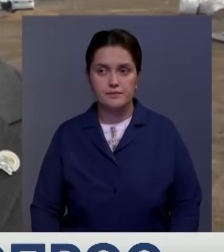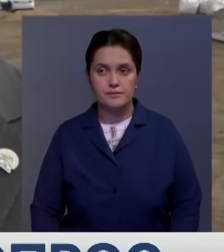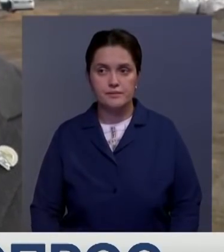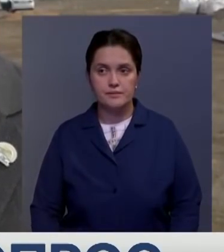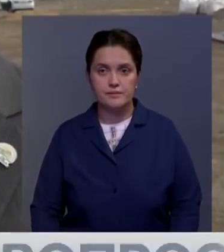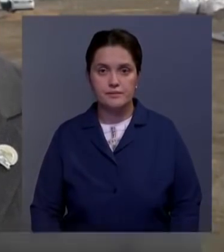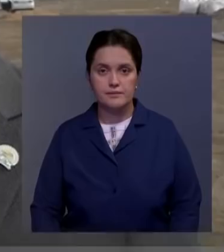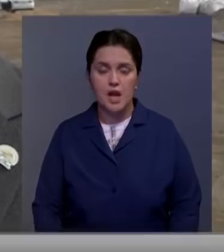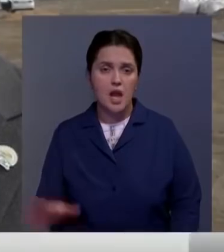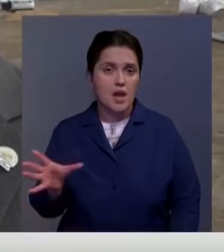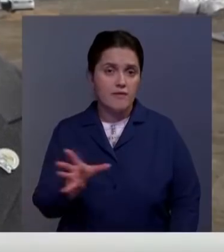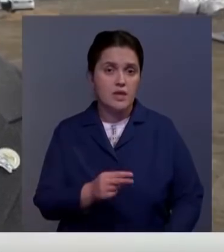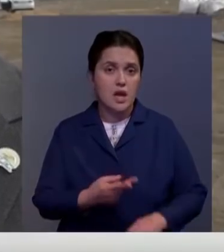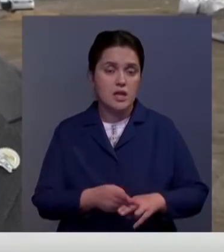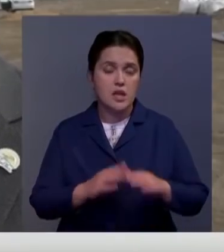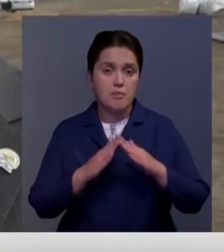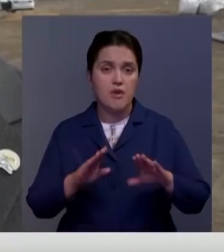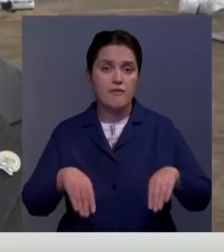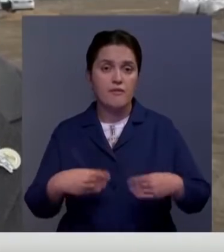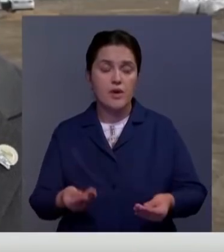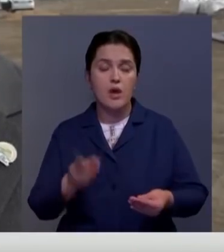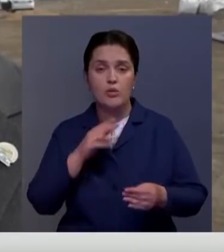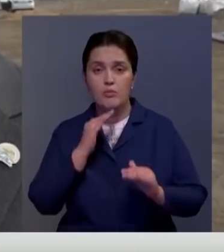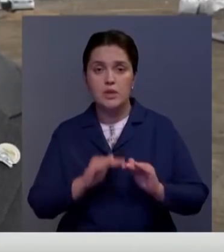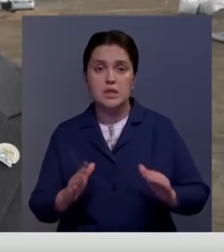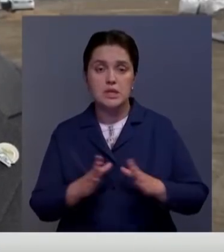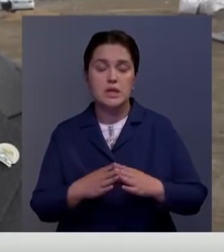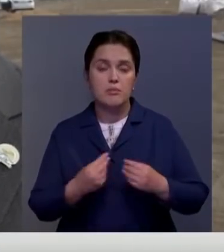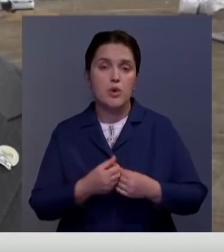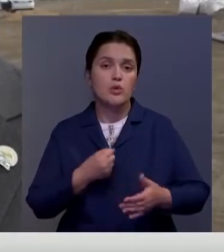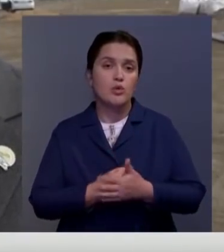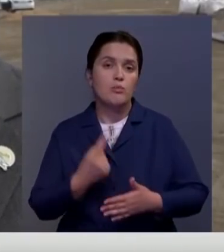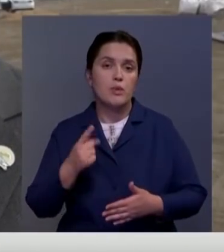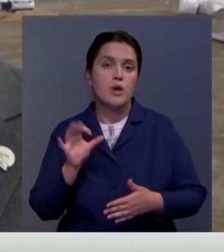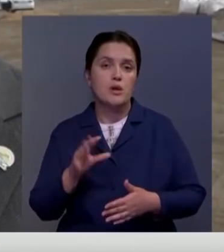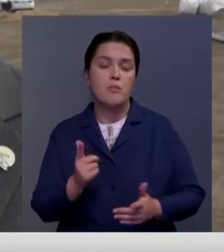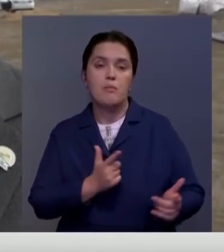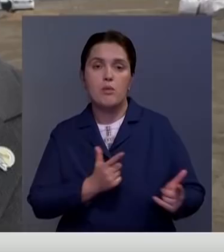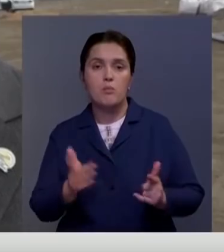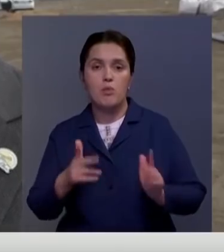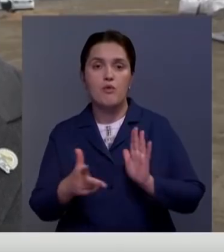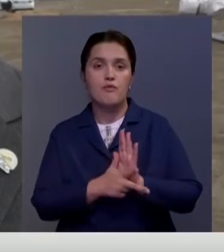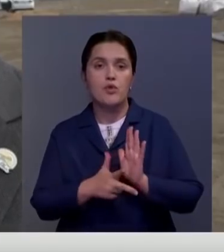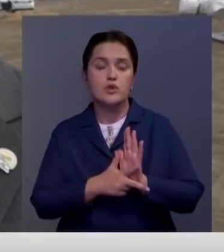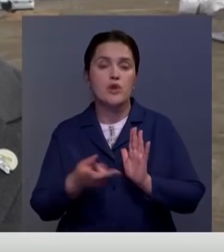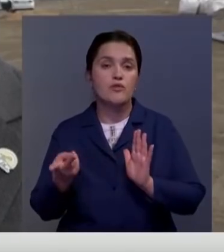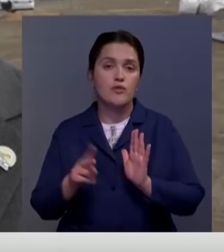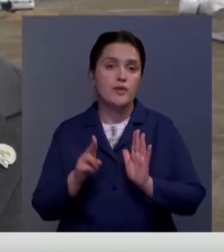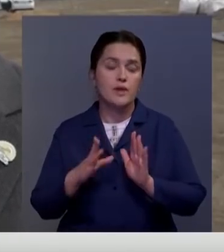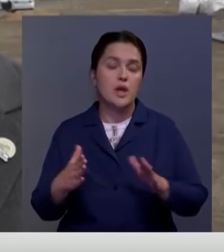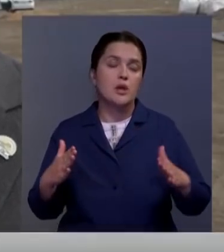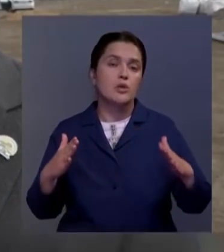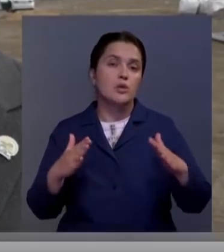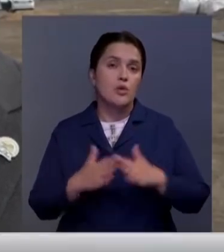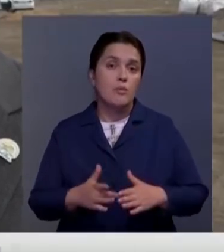семьи. Все эти дома будут выданы многодетным семьям. До 1 октября будут сданы в эксплуатацию 8 двухквартирных дома.